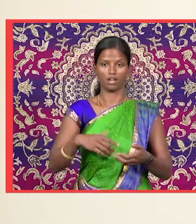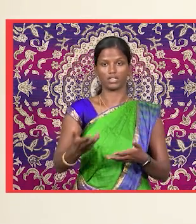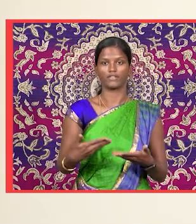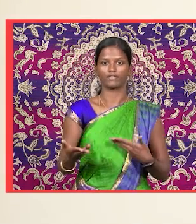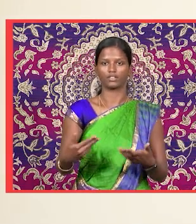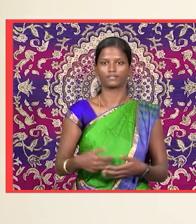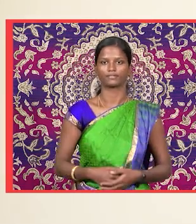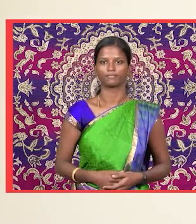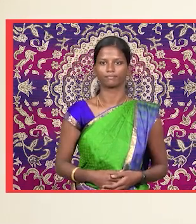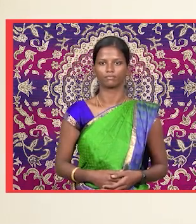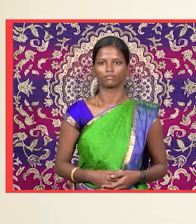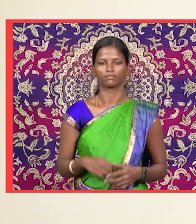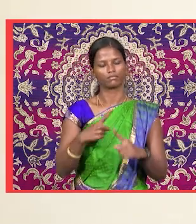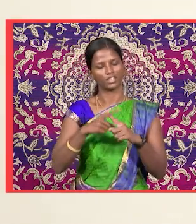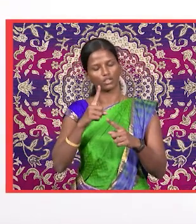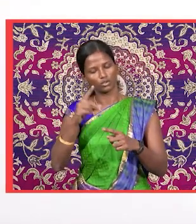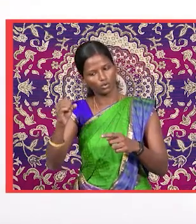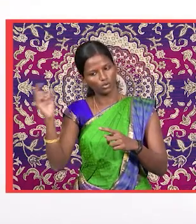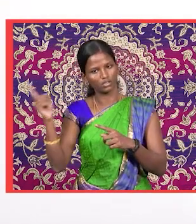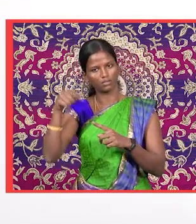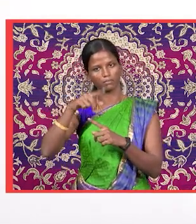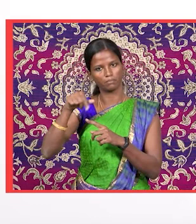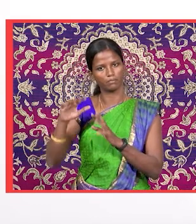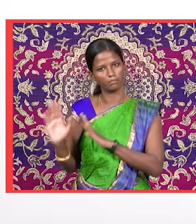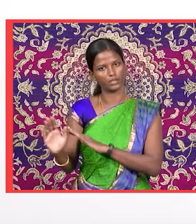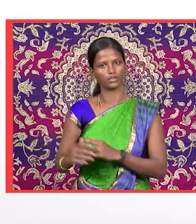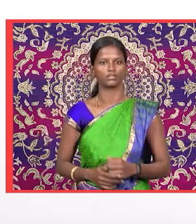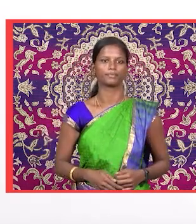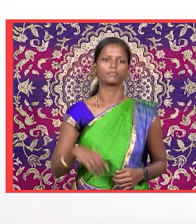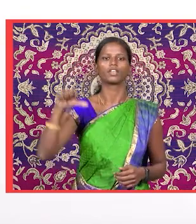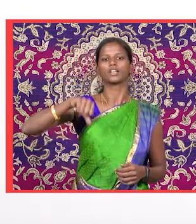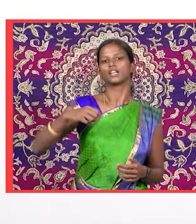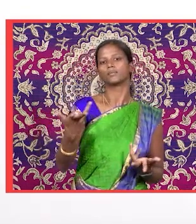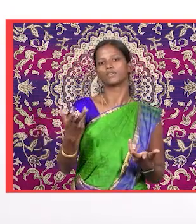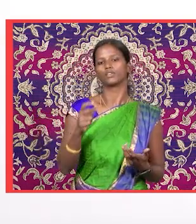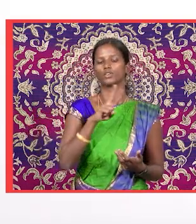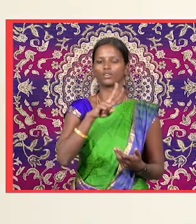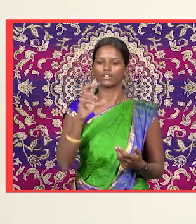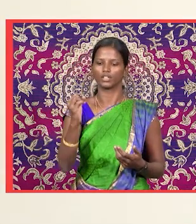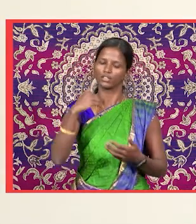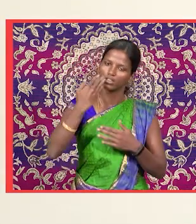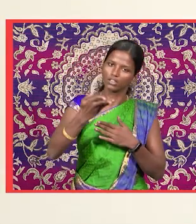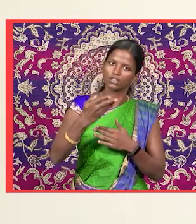இன்ட்டு சதவீதம் நமக்கு தெரியும். 100% நம்ம பெருக்கி எழுதுவோம். நட்டம் எவ்வளோன்னு பார்த்தீங்கன்னா 20 ரூபாய்.